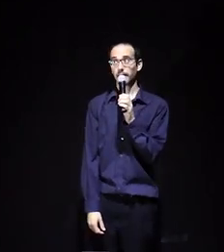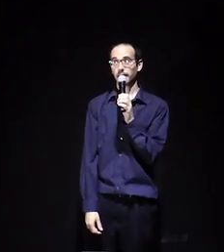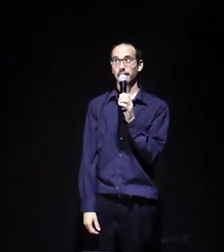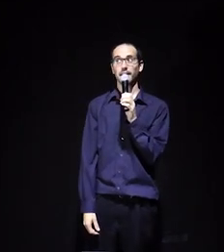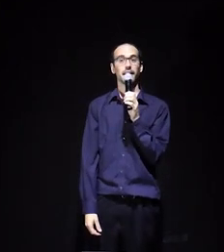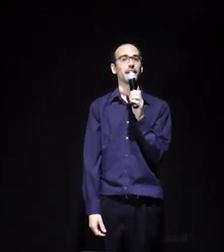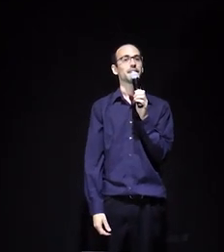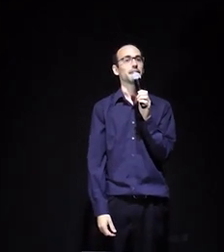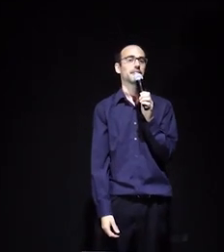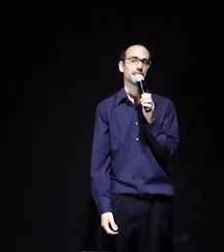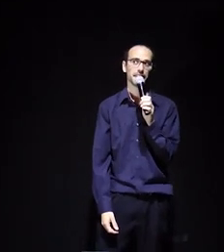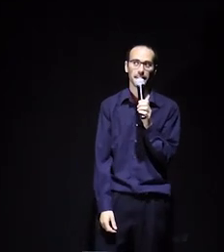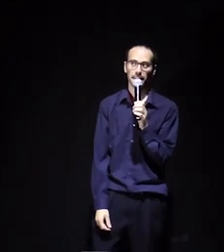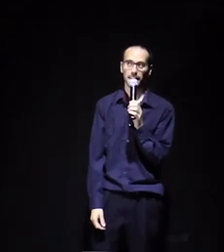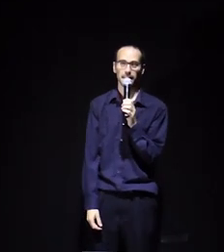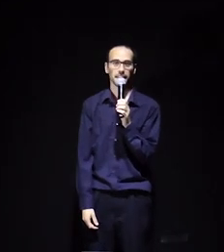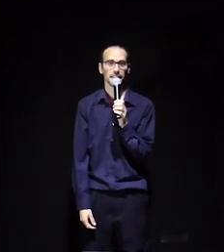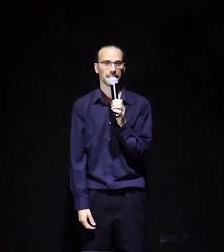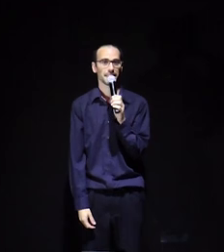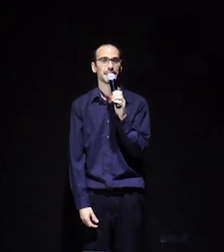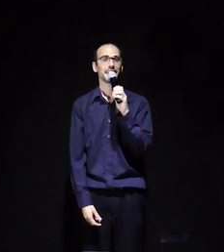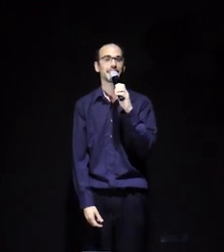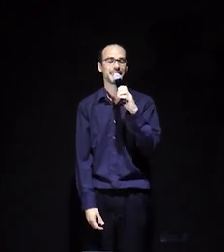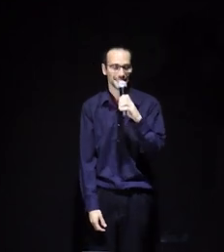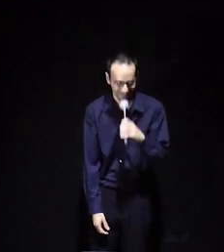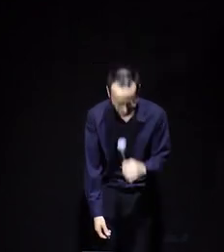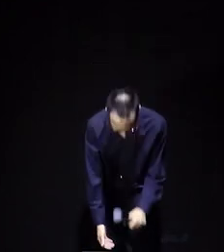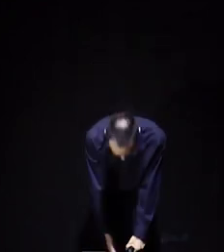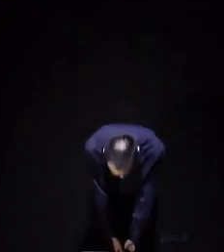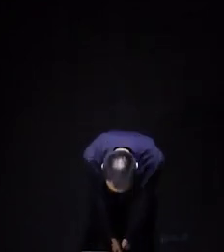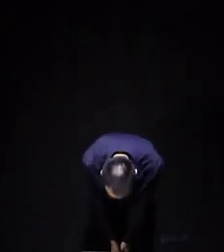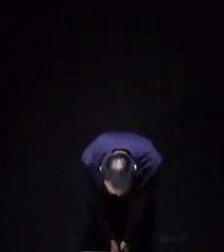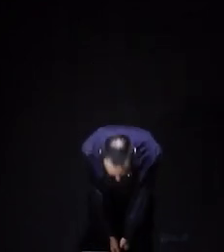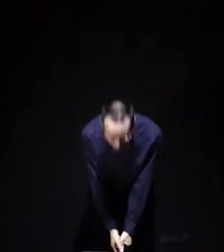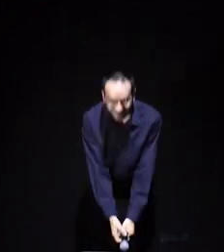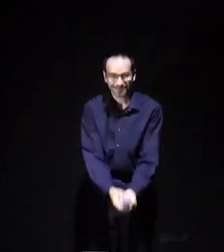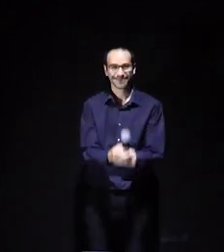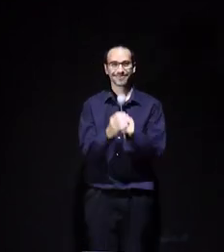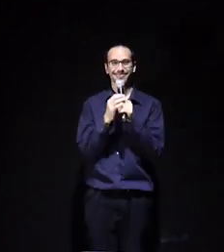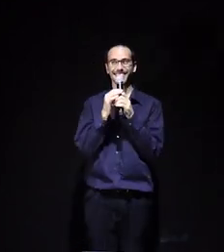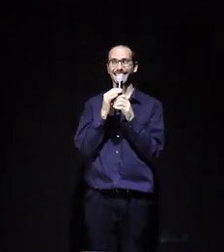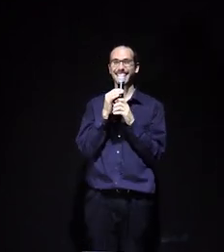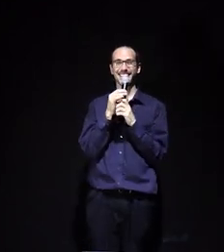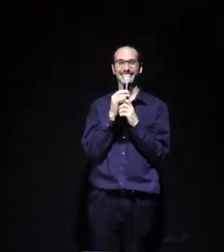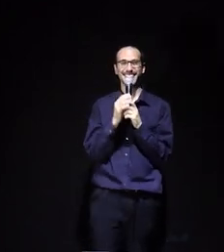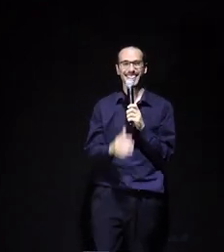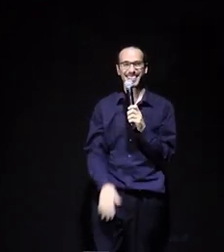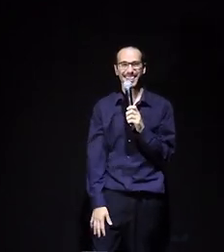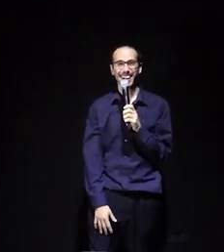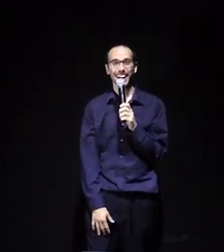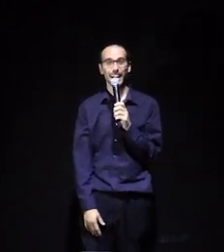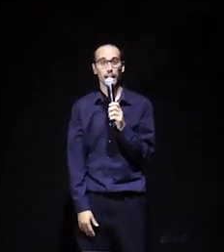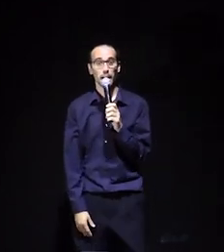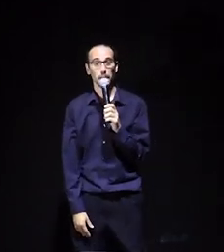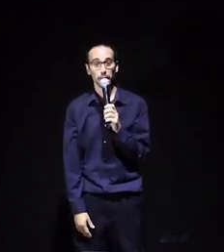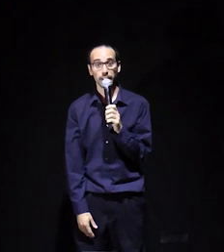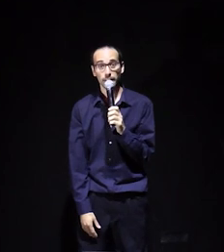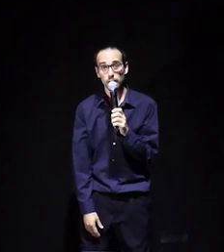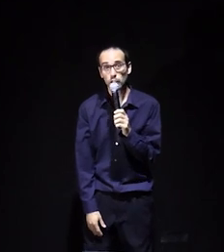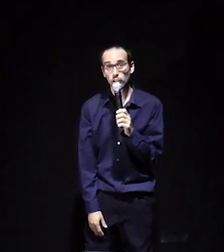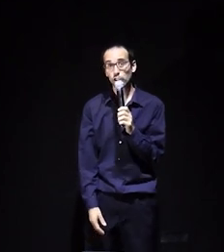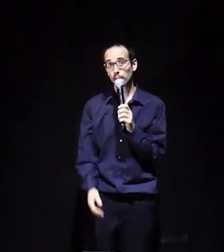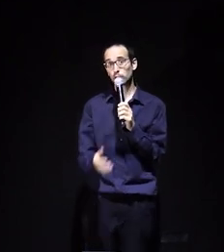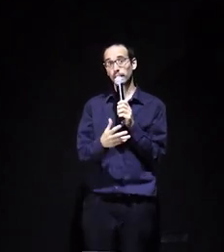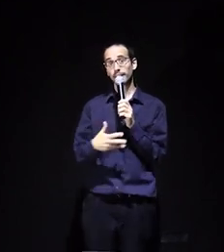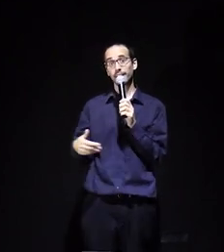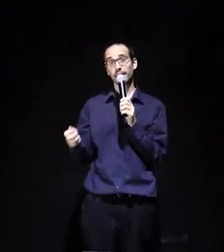Perfecte. I en Joan, no? Perdó, ah, sí, sí, deixem sí. En Joan a la direcció. Un aplaudiment sí. Molt fort des de casa. Ué. Gràcies, gràcies. Perfecte.